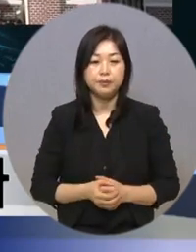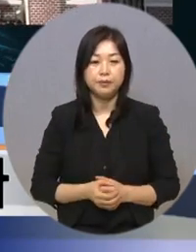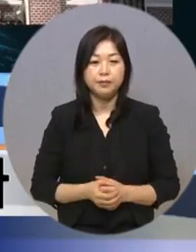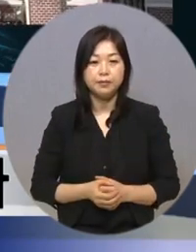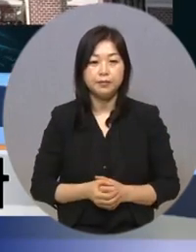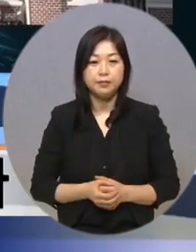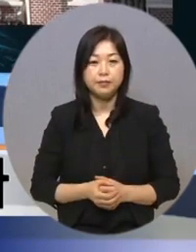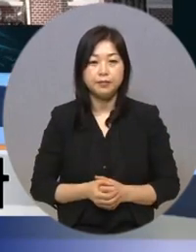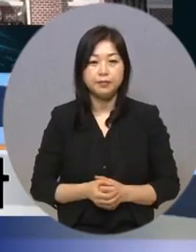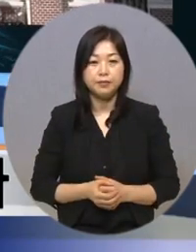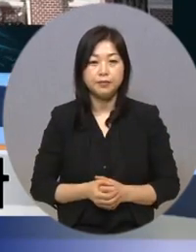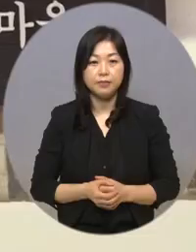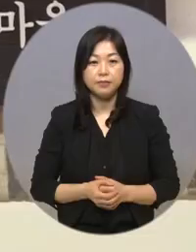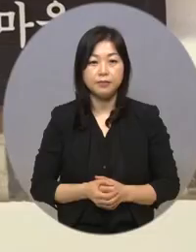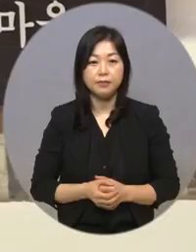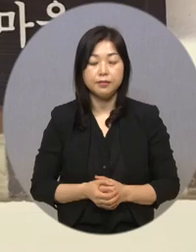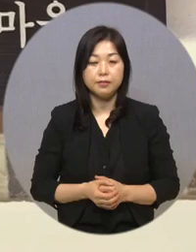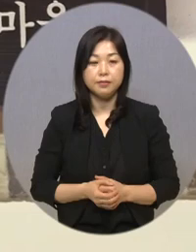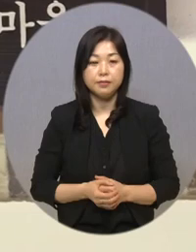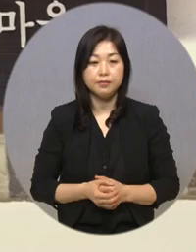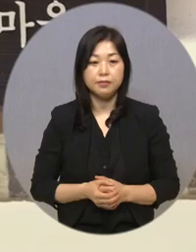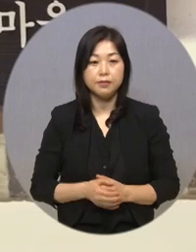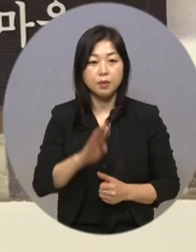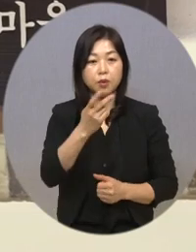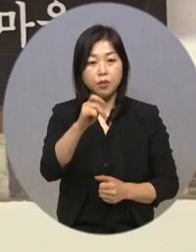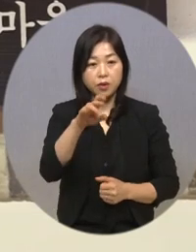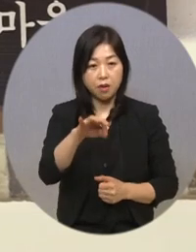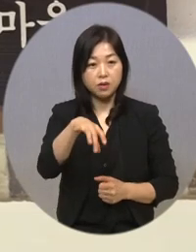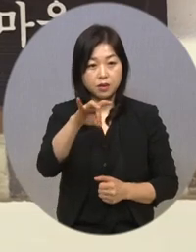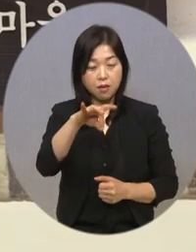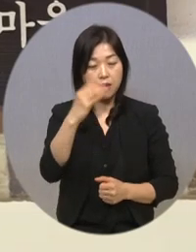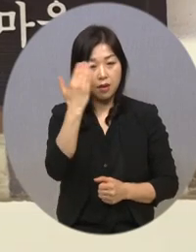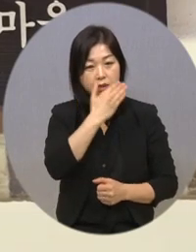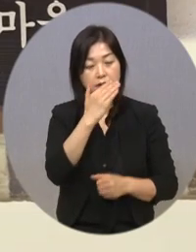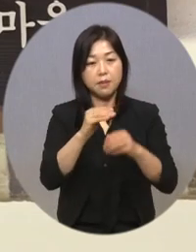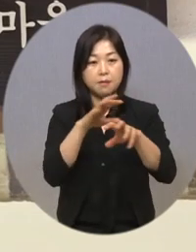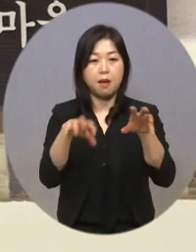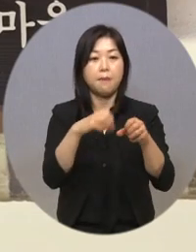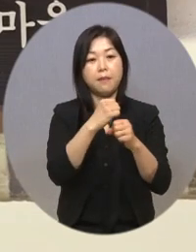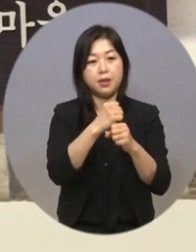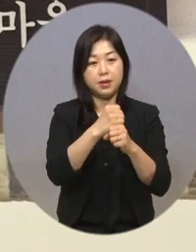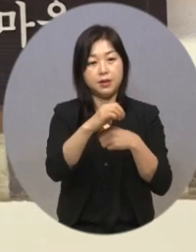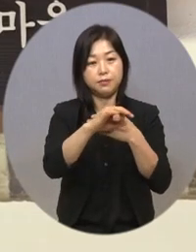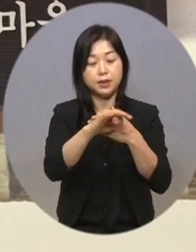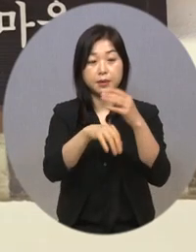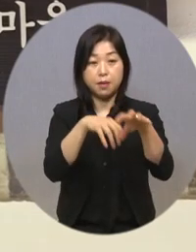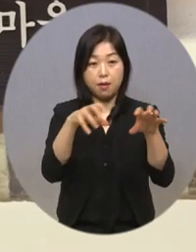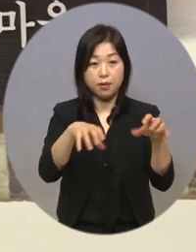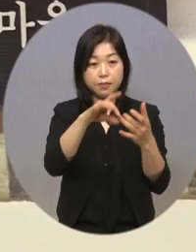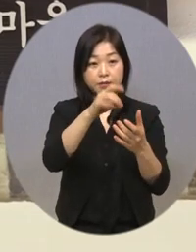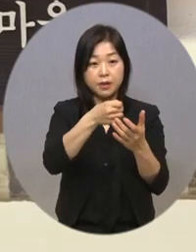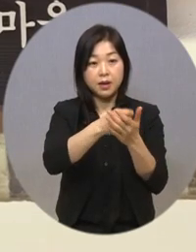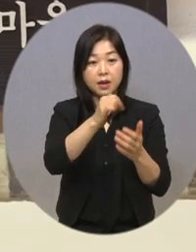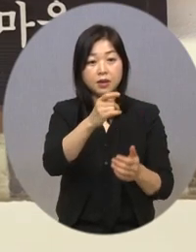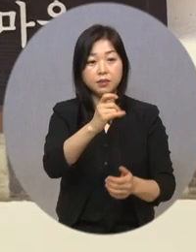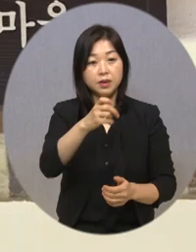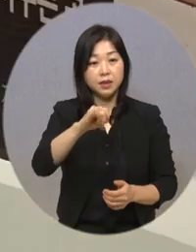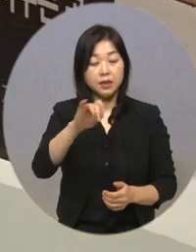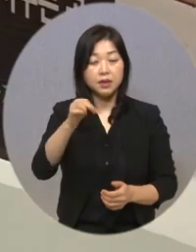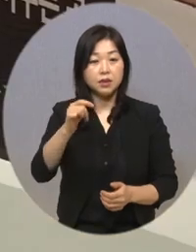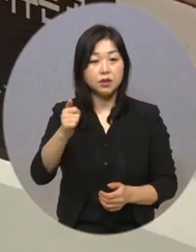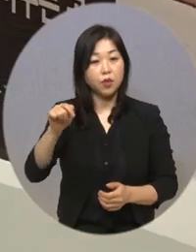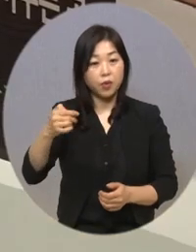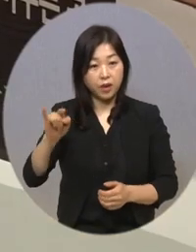기자입니다. 이번 보령시 최초로 깨끗한 마을 만들기 시범마을로 선정된 음현리 은국의 마을의